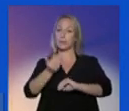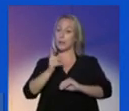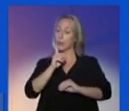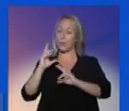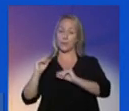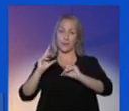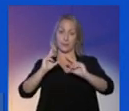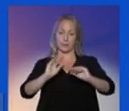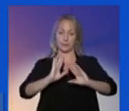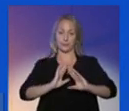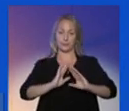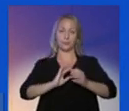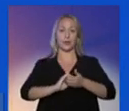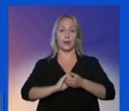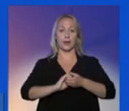Αυτή η